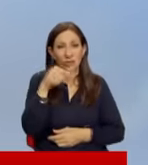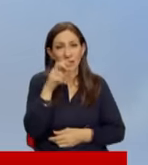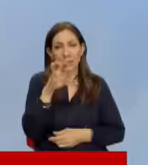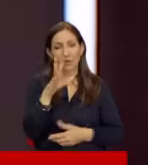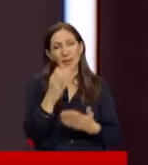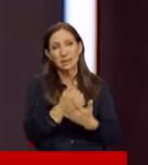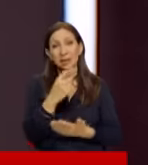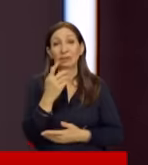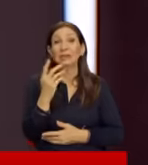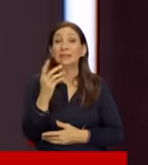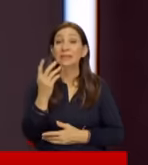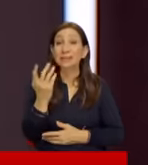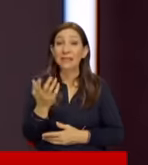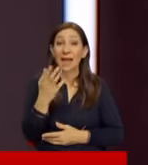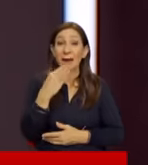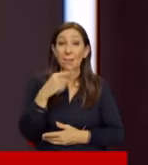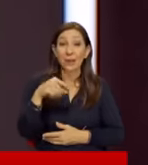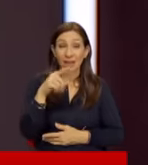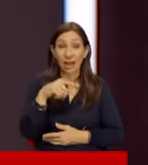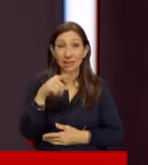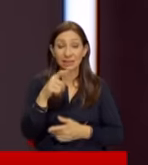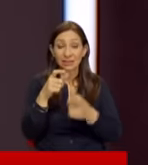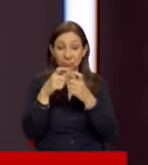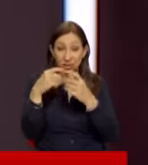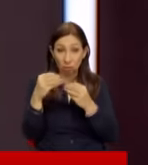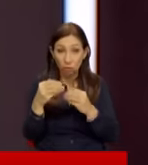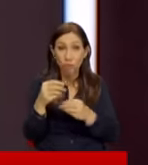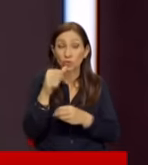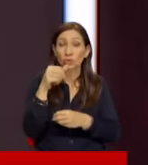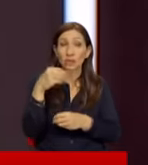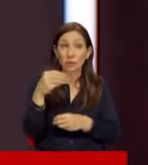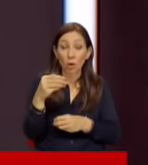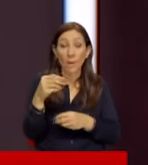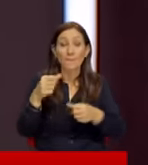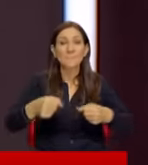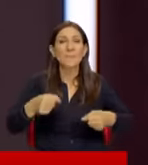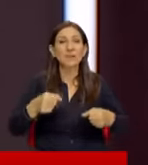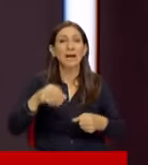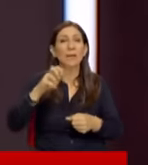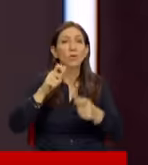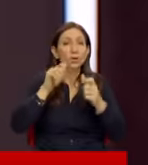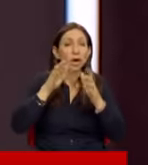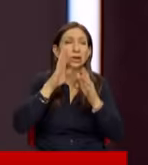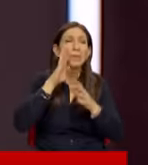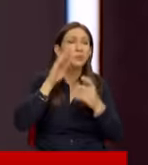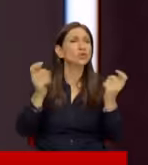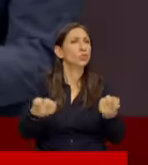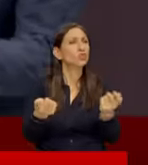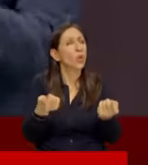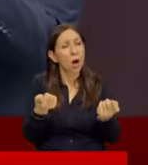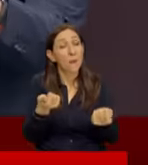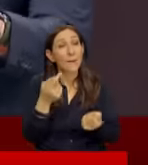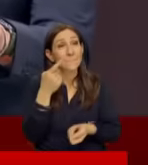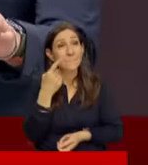kazandı. Zaten emekliler simit satıyorlar, su satıyorlar, pazarda çalışıyorlar vesaire falan. Buna